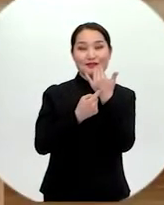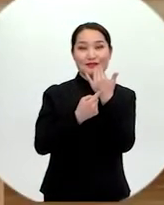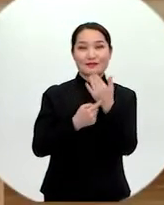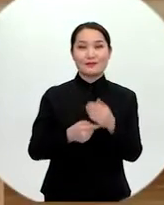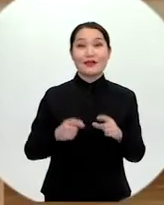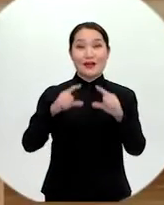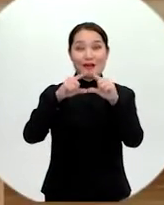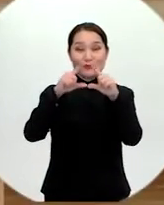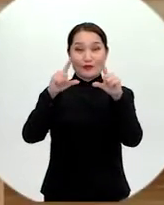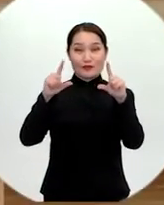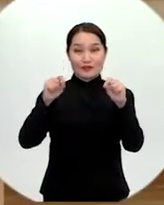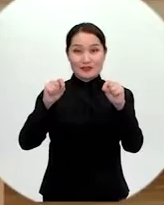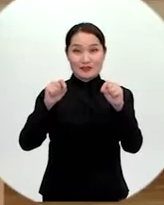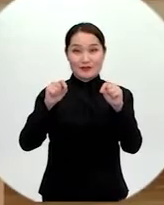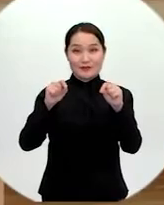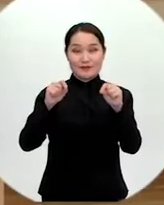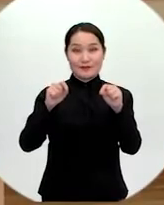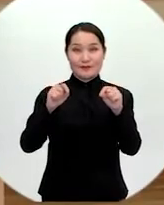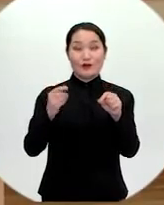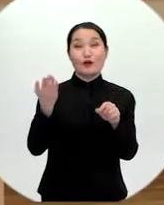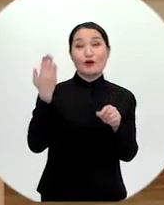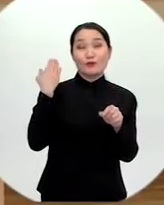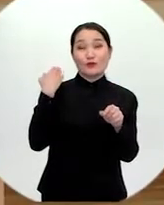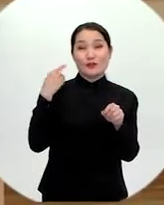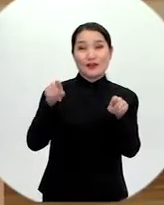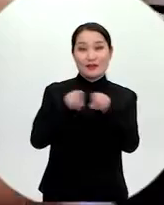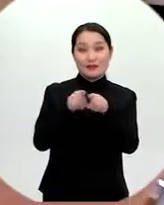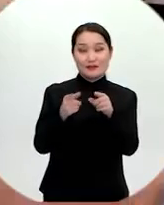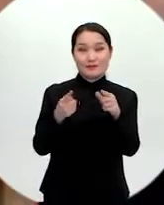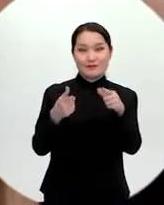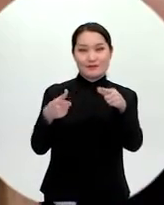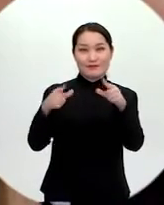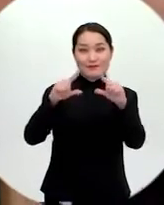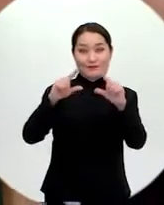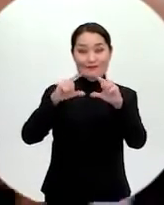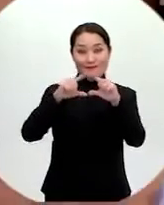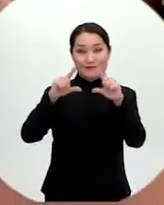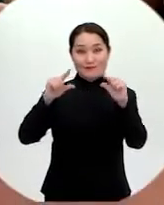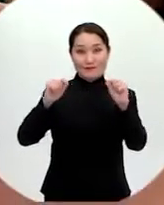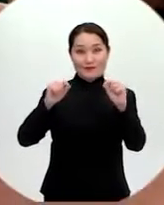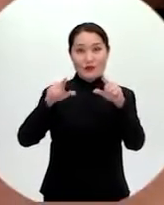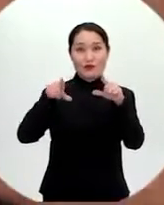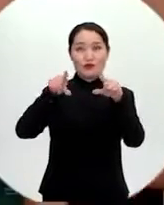цаасаа голоор нь дигналдаж нугаллаа.